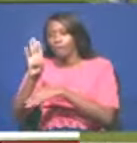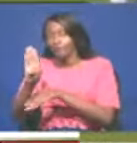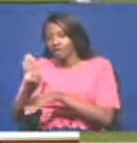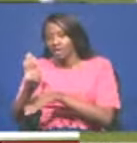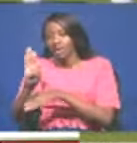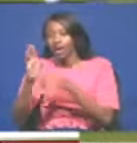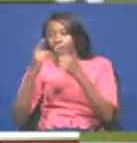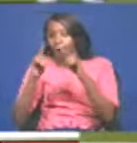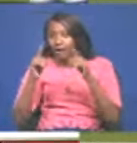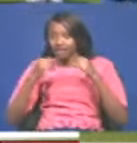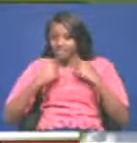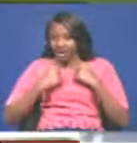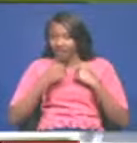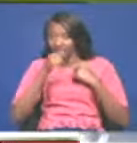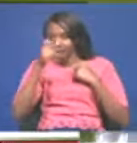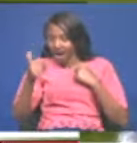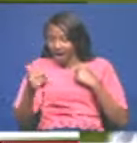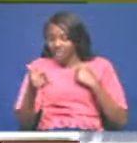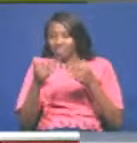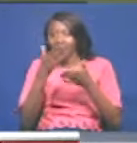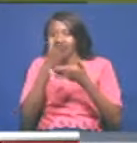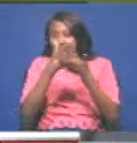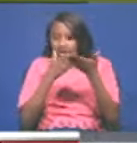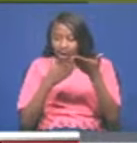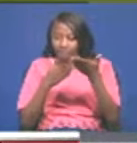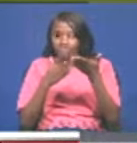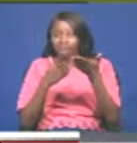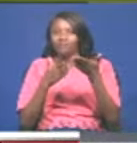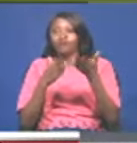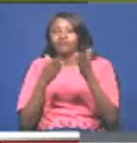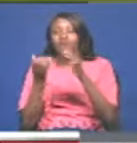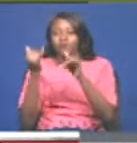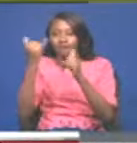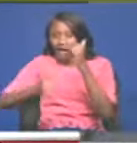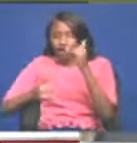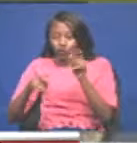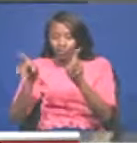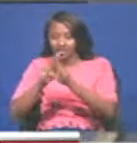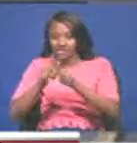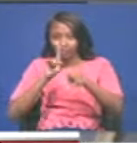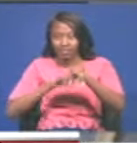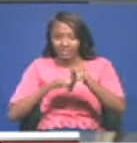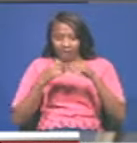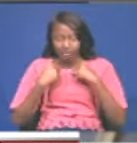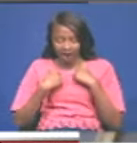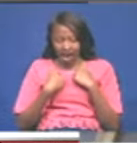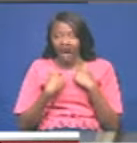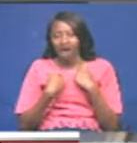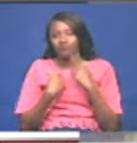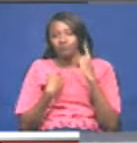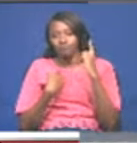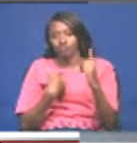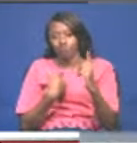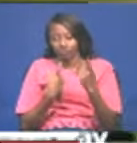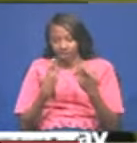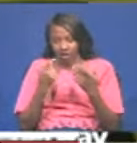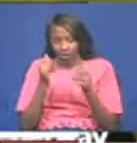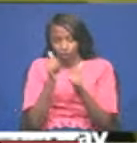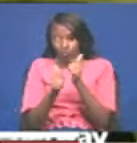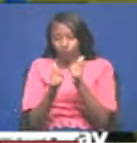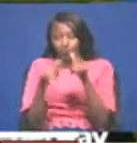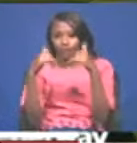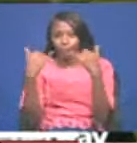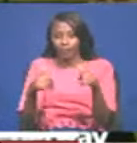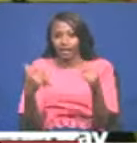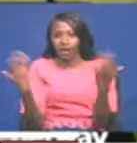pia ilifuzu kwa mechi za nusu finali baada ya kushinda MCF mabao 5-1 katika mechi iliyochezwa katika uwanja wa Kasarani hii